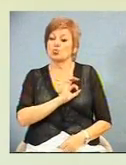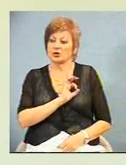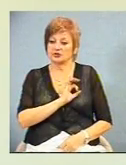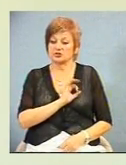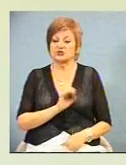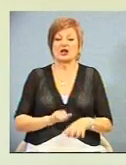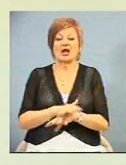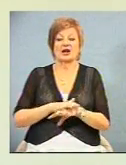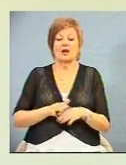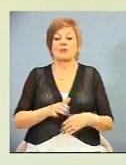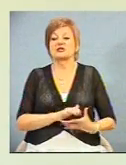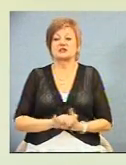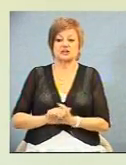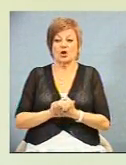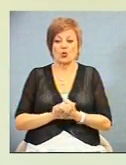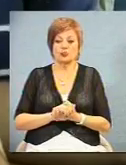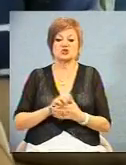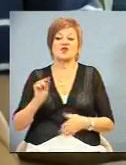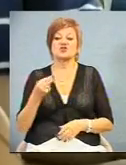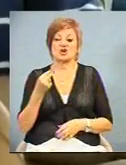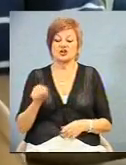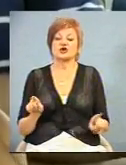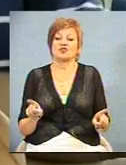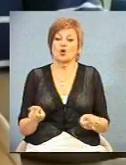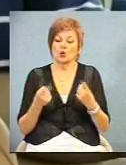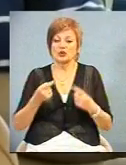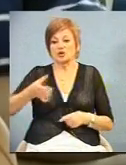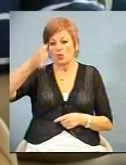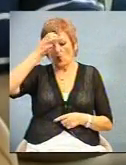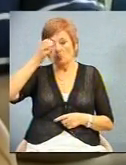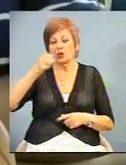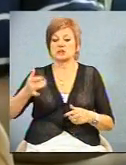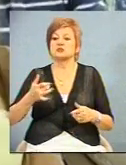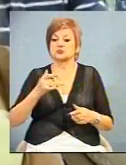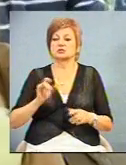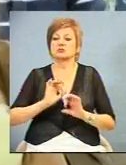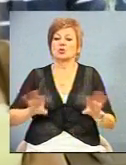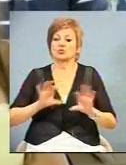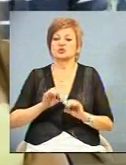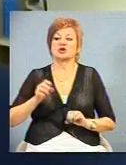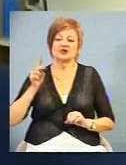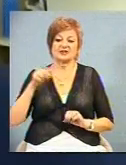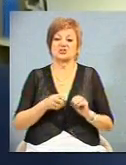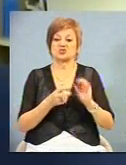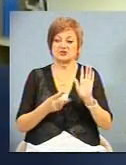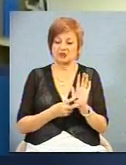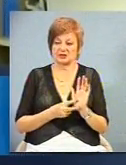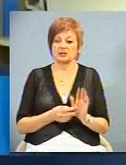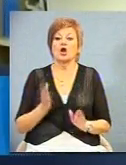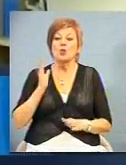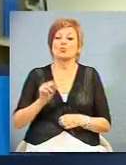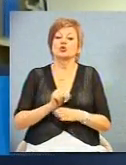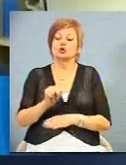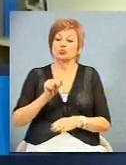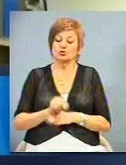Громадська спілка «Освітній дім прав людини» в Чернігові організувала освітній фест прав людини 2017. Будемо навчати правам